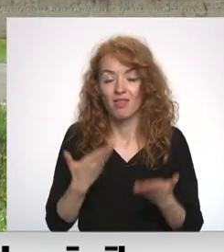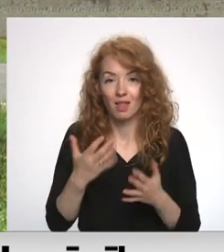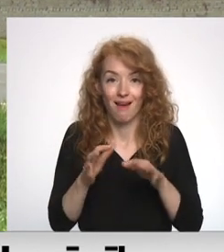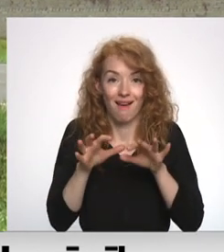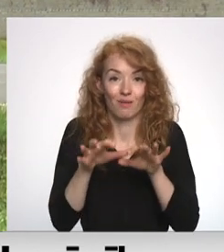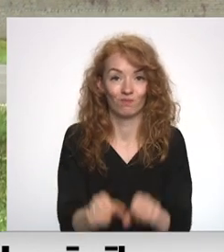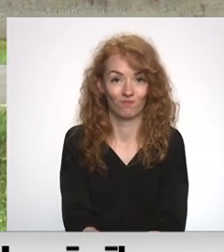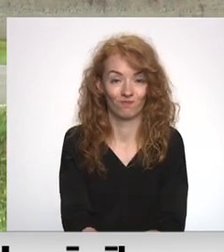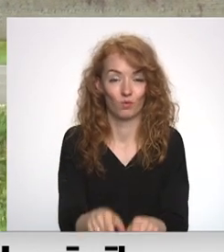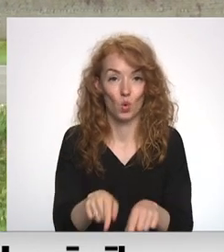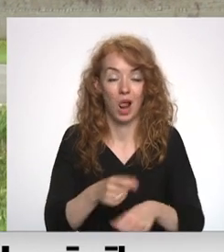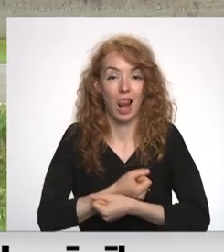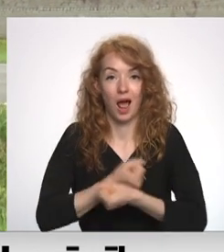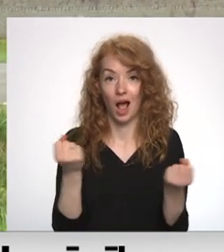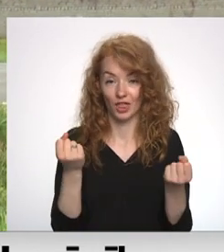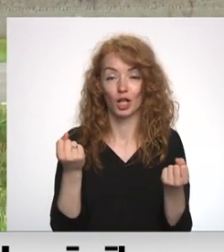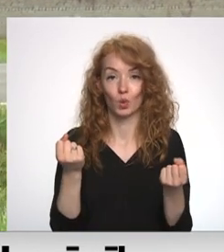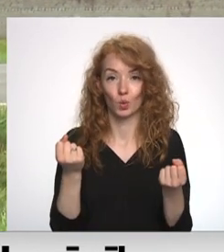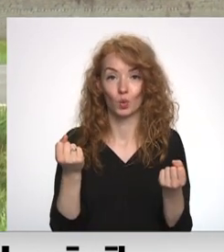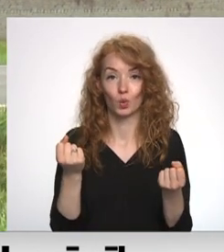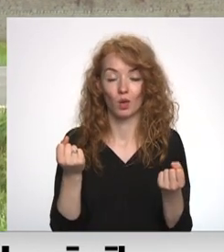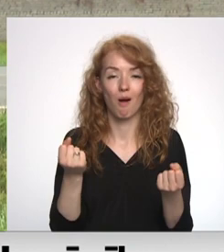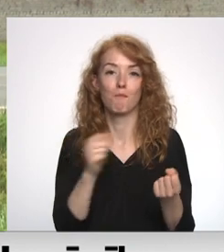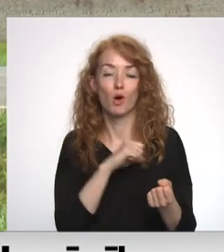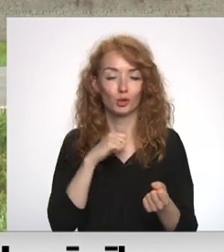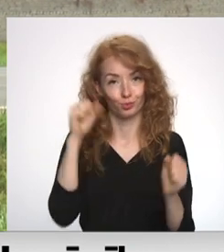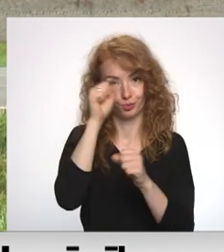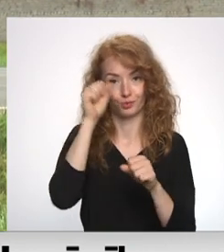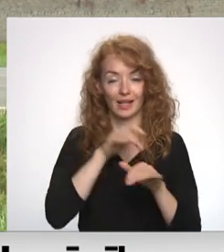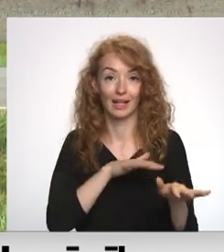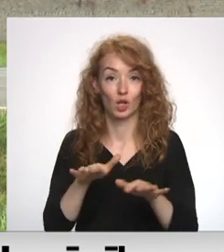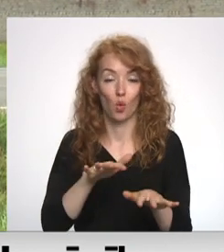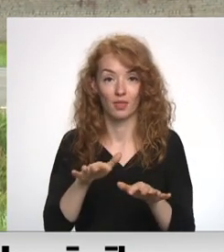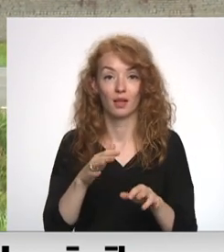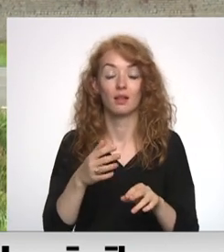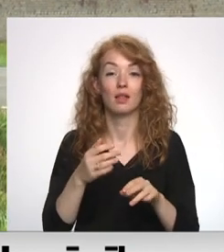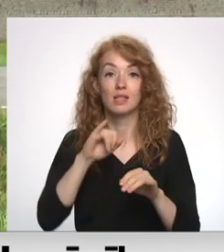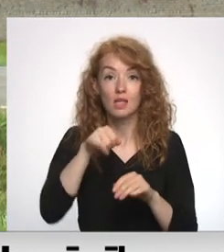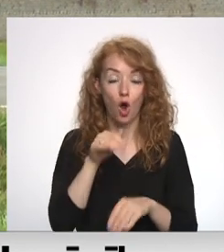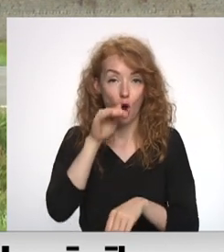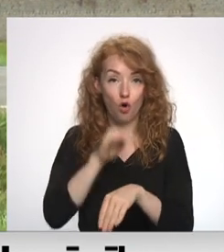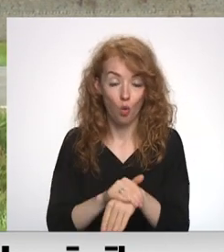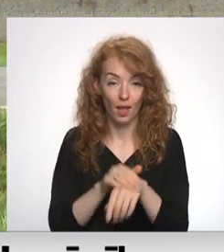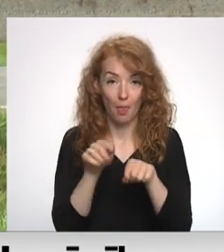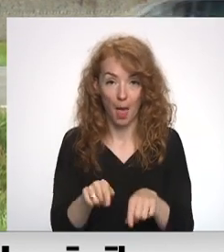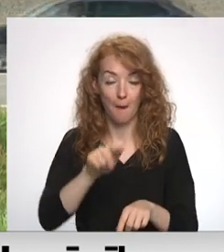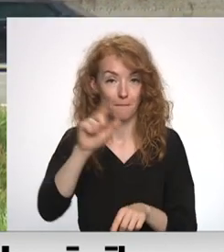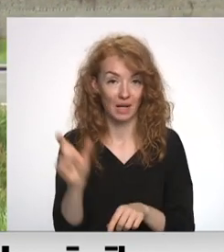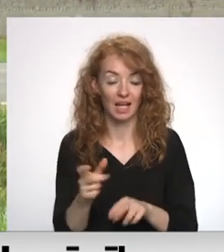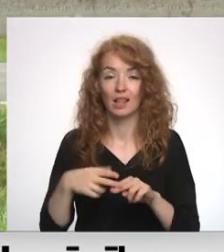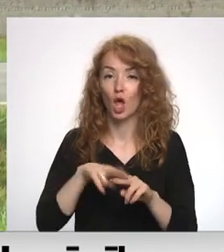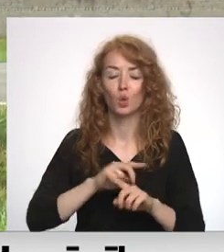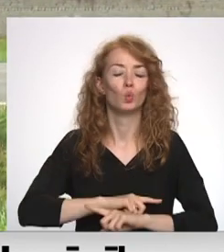to lādiņu, kaut kā rīkoties ar šo priekšmetu, tad ja jau konstatē tajā brīdi,